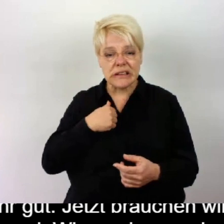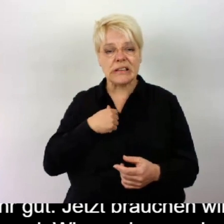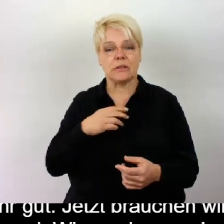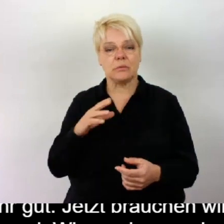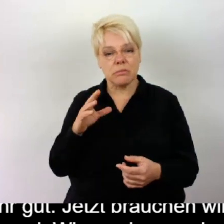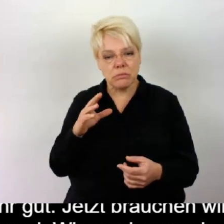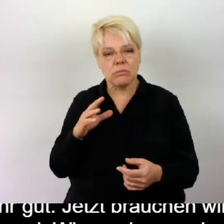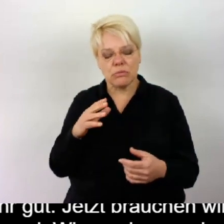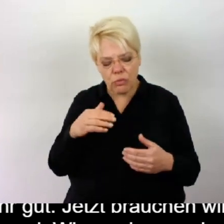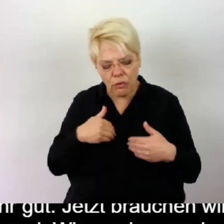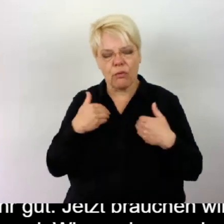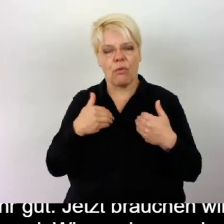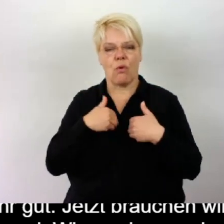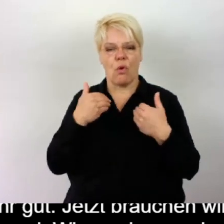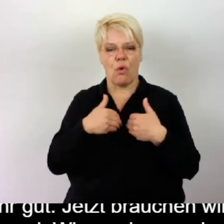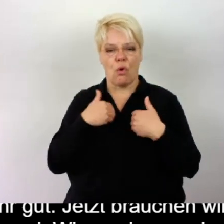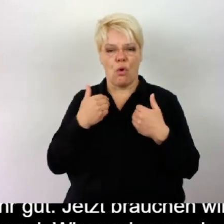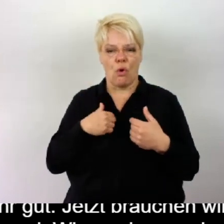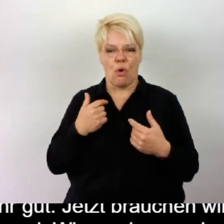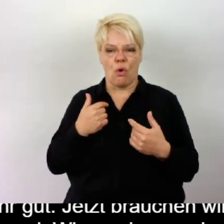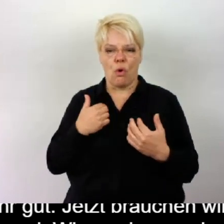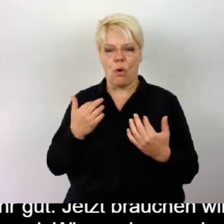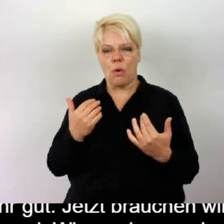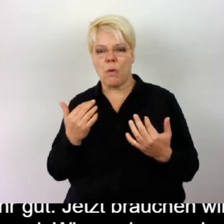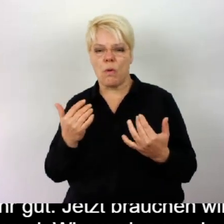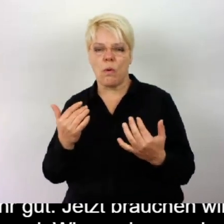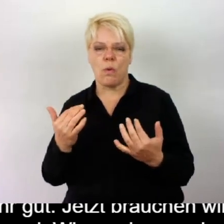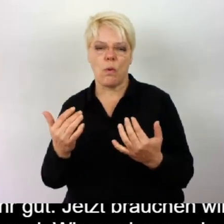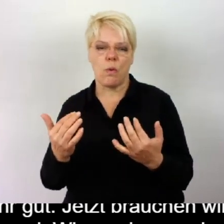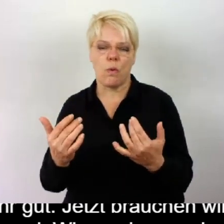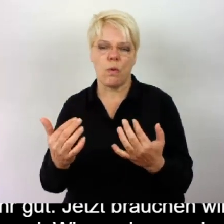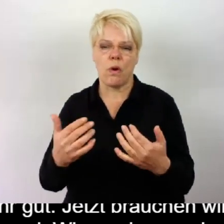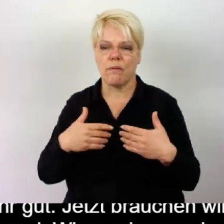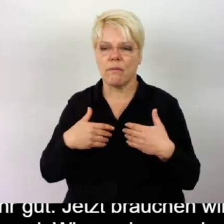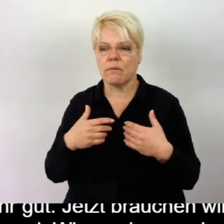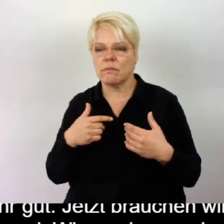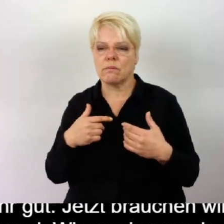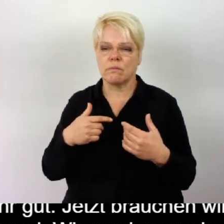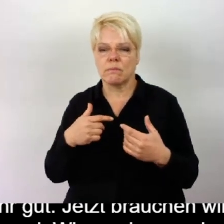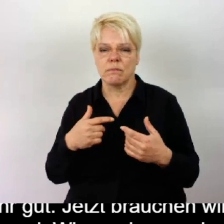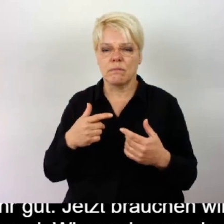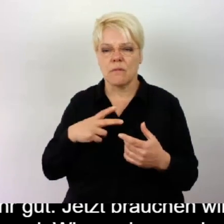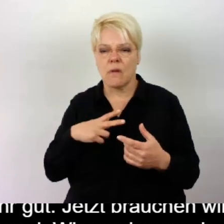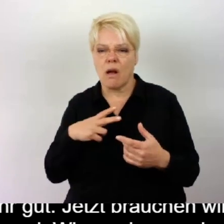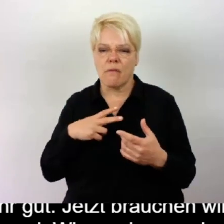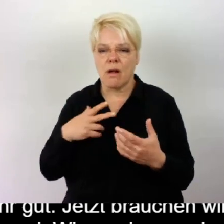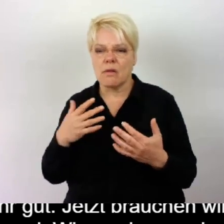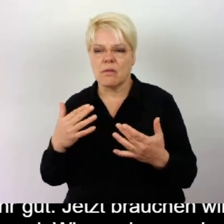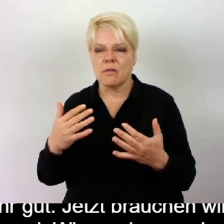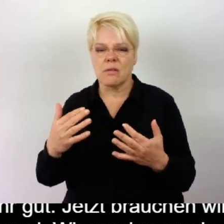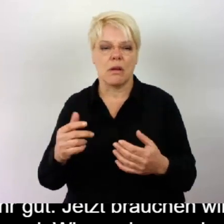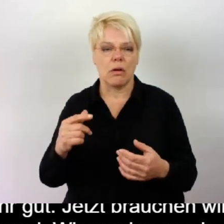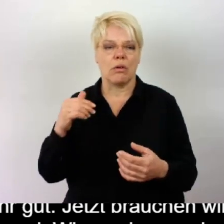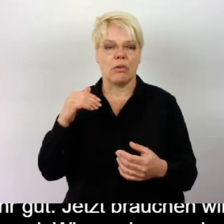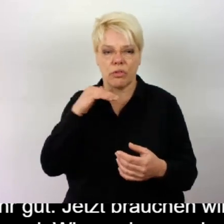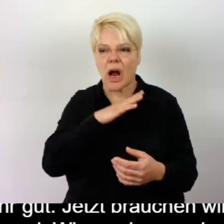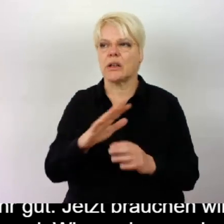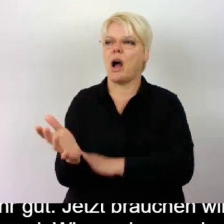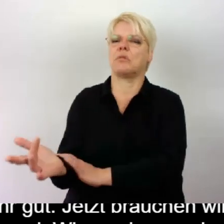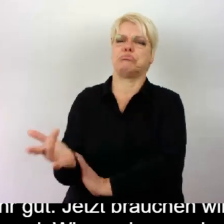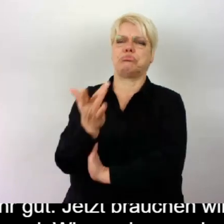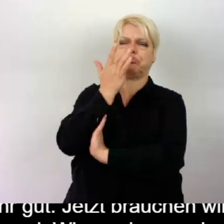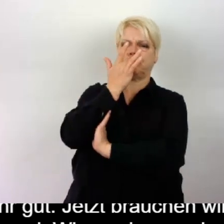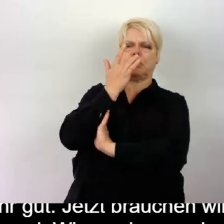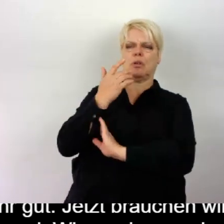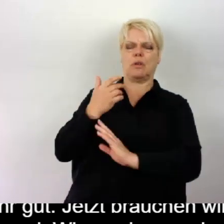das hätte ein Heinsberg sein können, wenn ich das sagen darf, oder ein kleines Ischgl. So. Übrigens mit einer Verbreitung in Bayern, Sie kennen ja alle